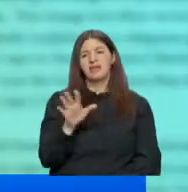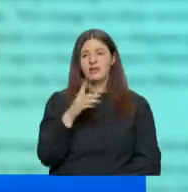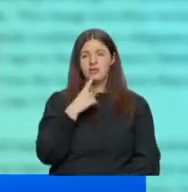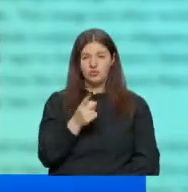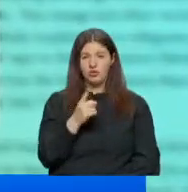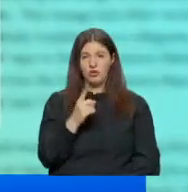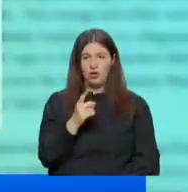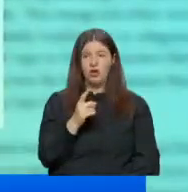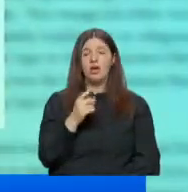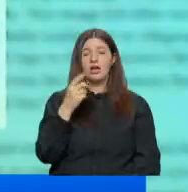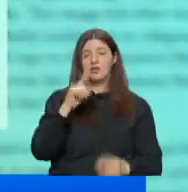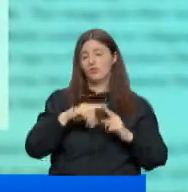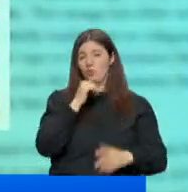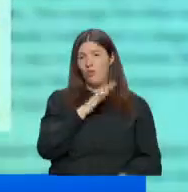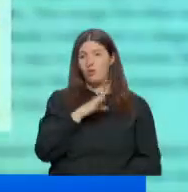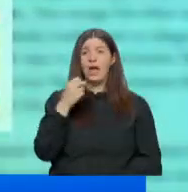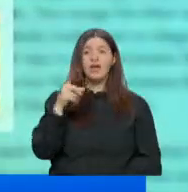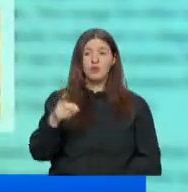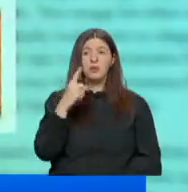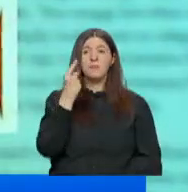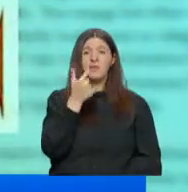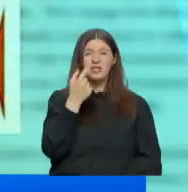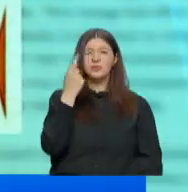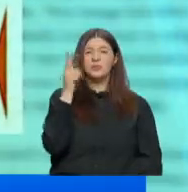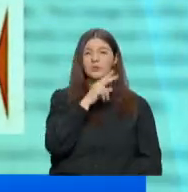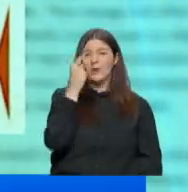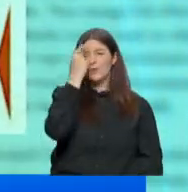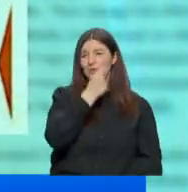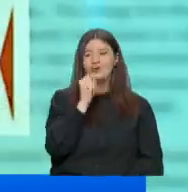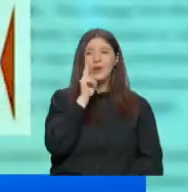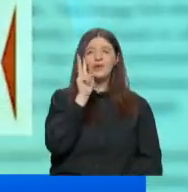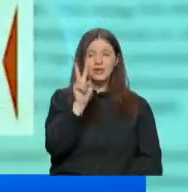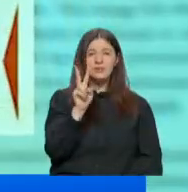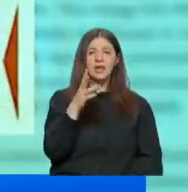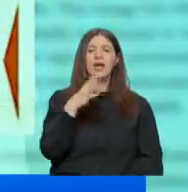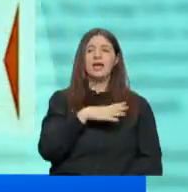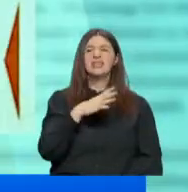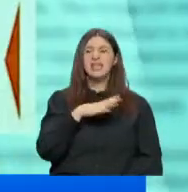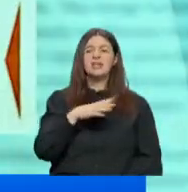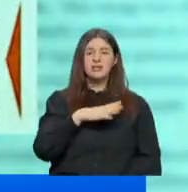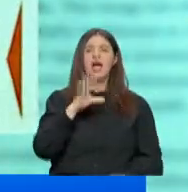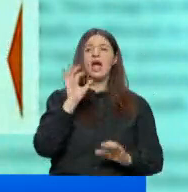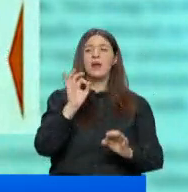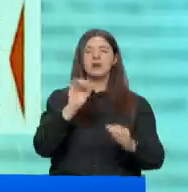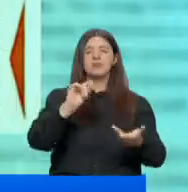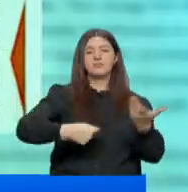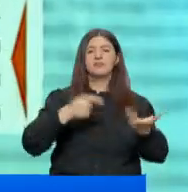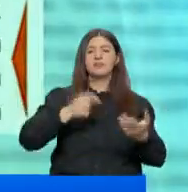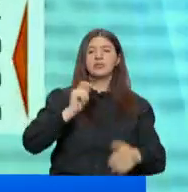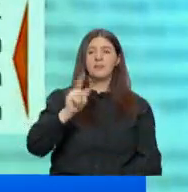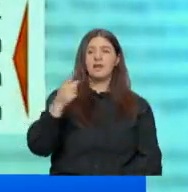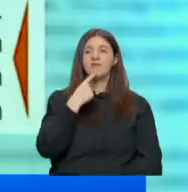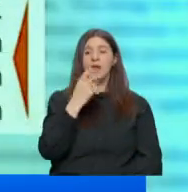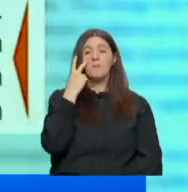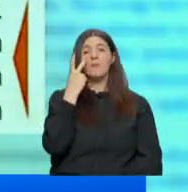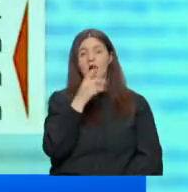diyor Kemal Kılıçdaroğlu. Erdoğan biraz güler yüz gösterdiğinizde istediğinizin altına imza atar